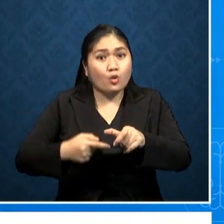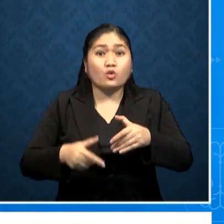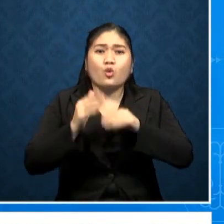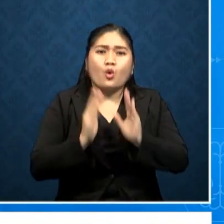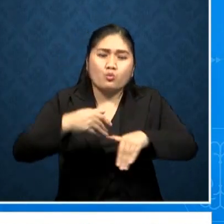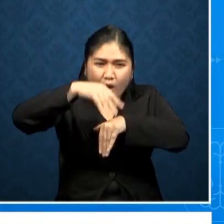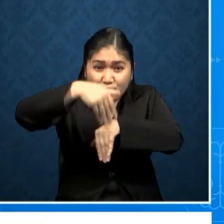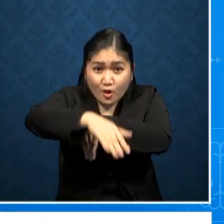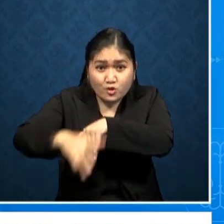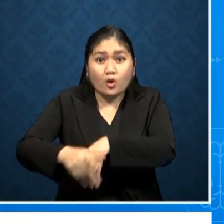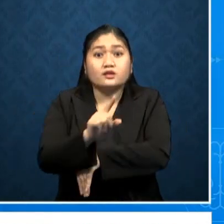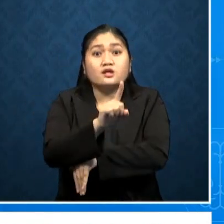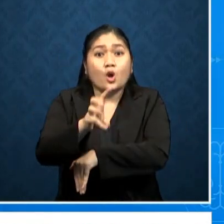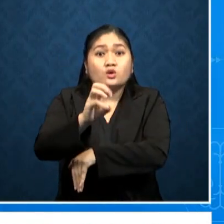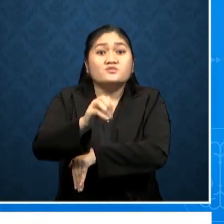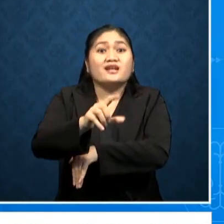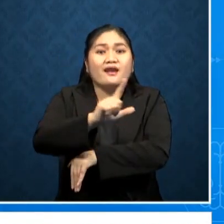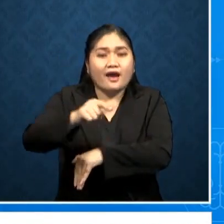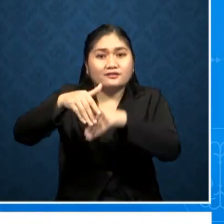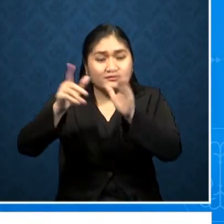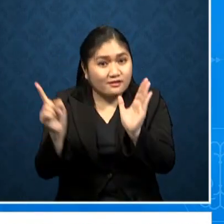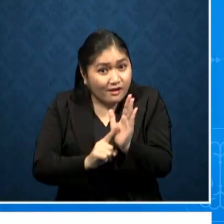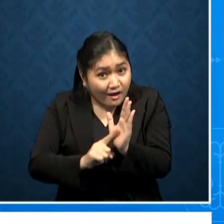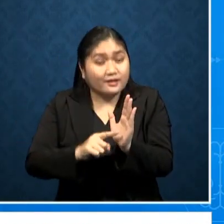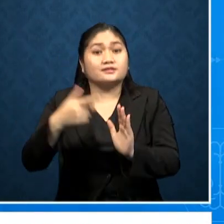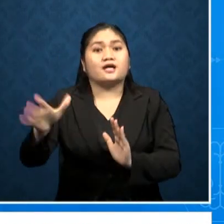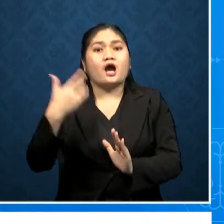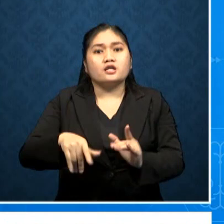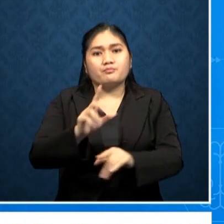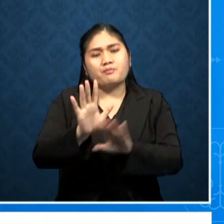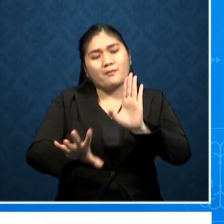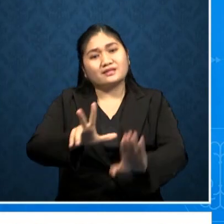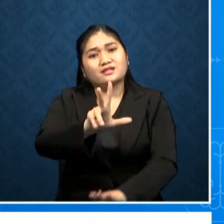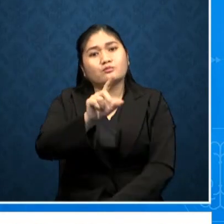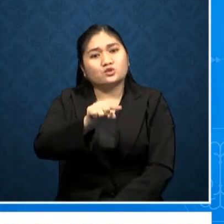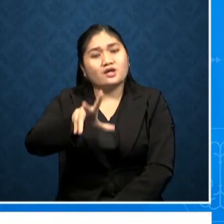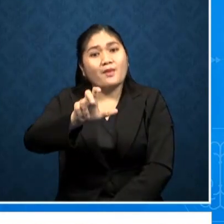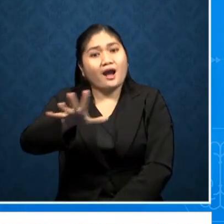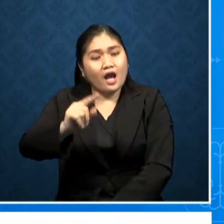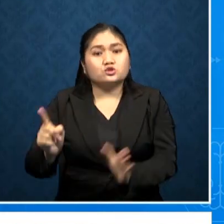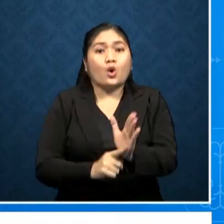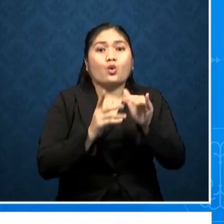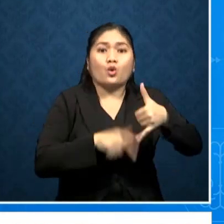167 Ho unityหรือ อัตรา 3.53 ครั้งต่อคนต่อปี